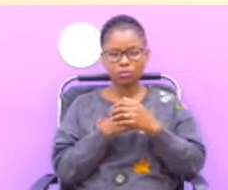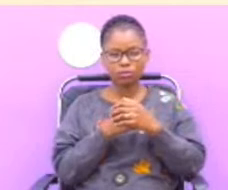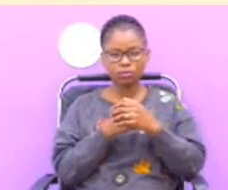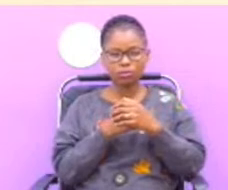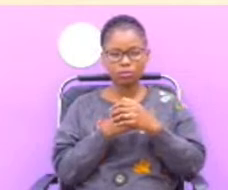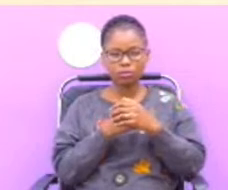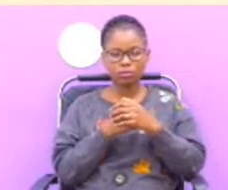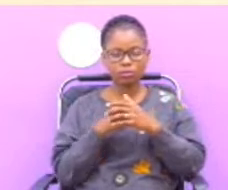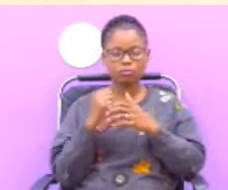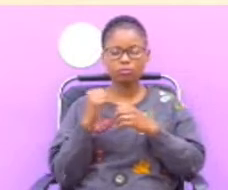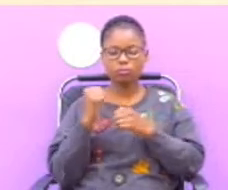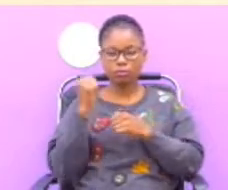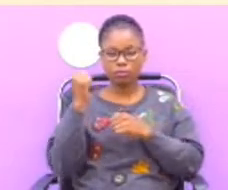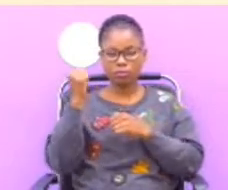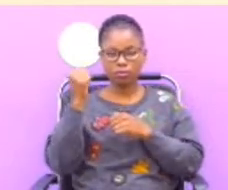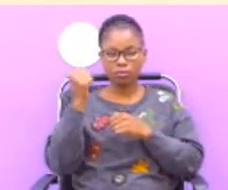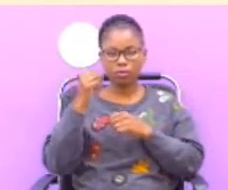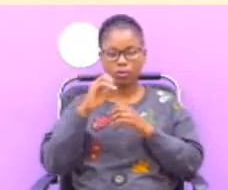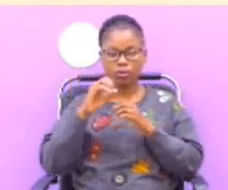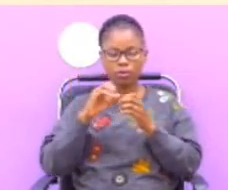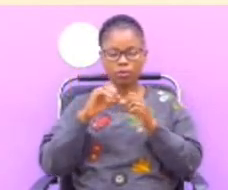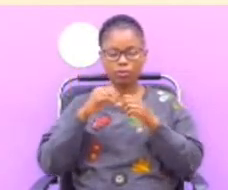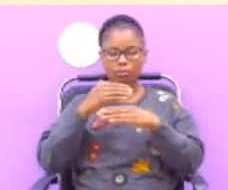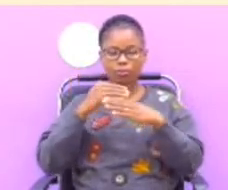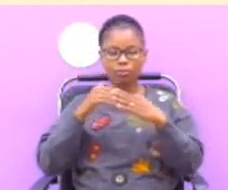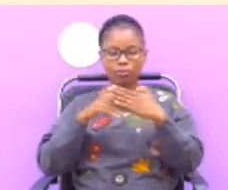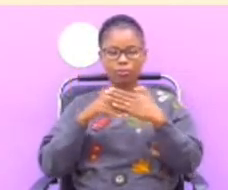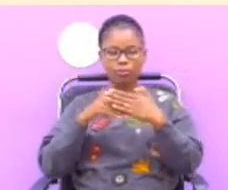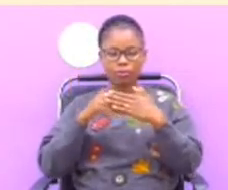njũkĩrie mwomokanĩro ũcio wakĩo